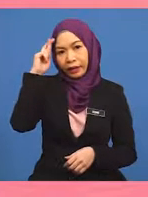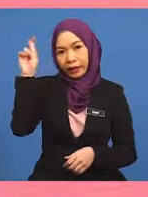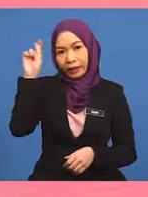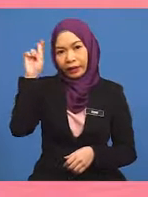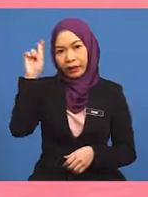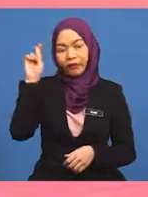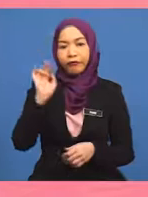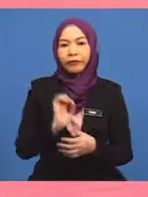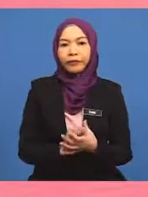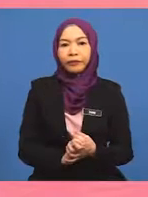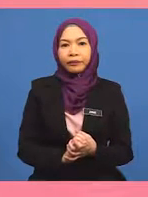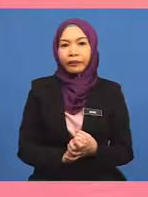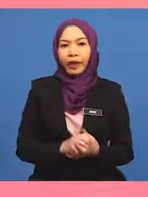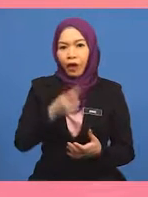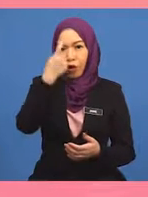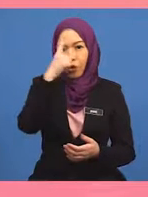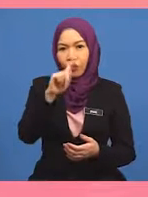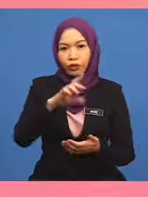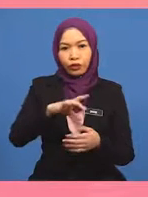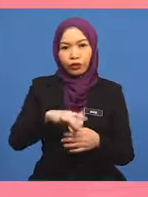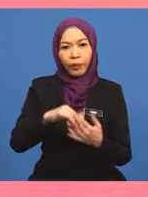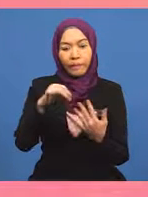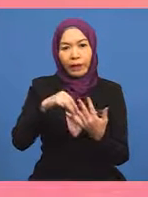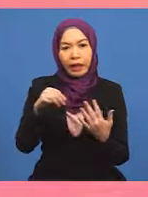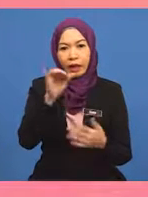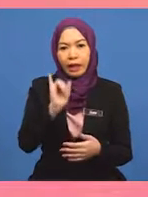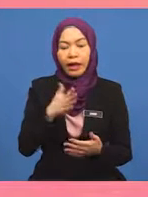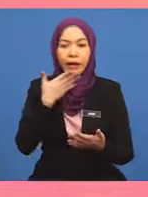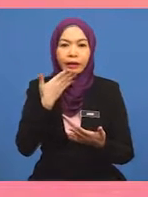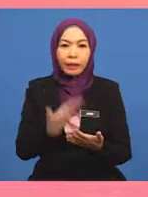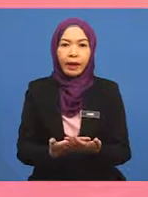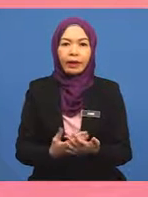inovatif bagi memilih lakaran yang terbaik.